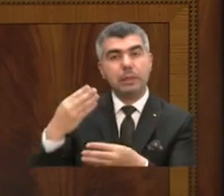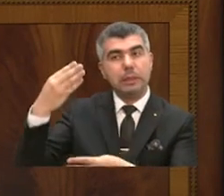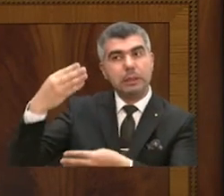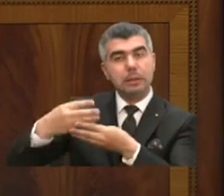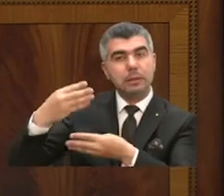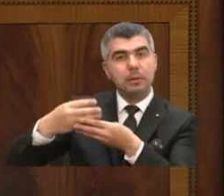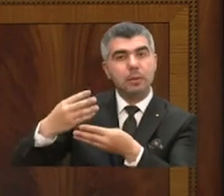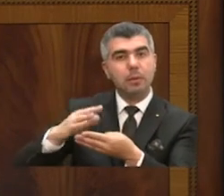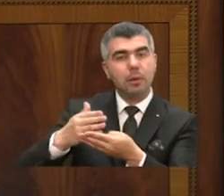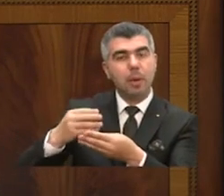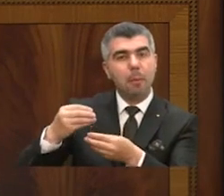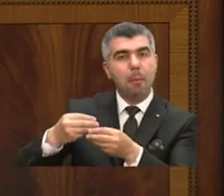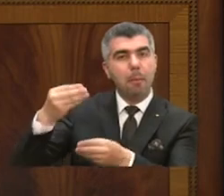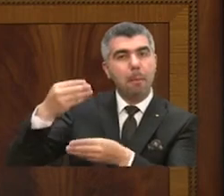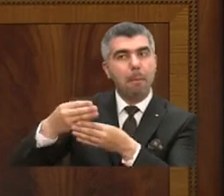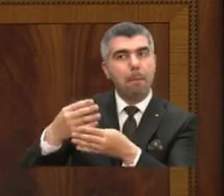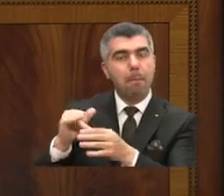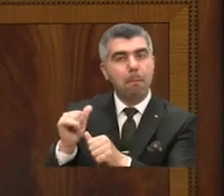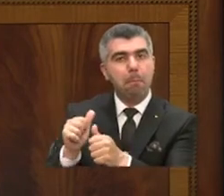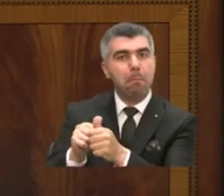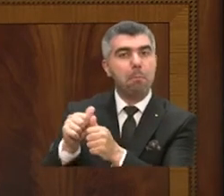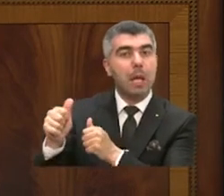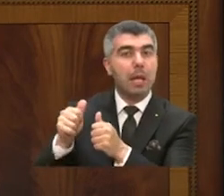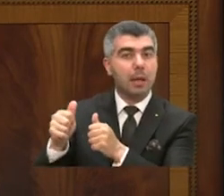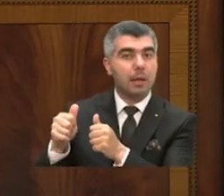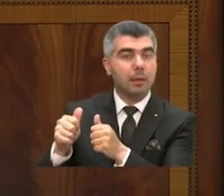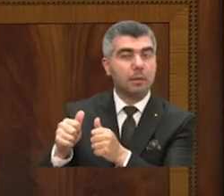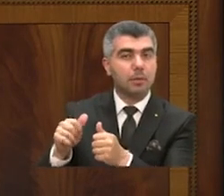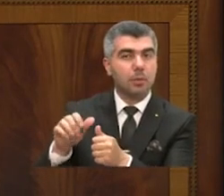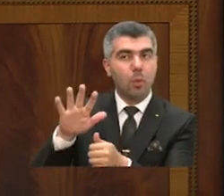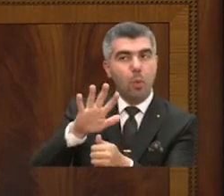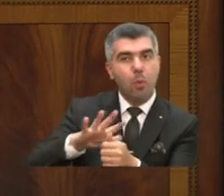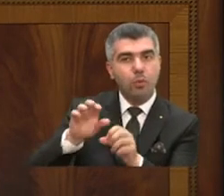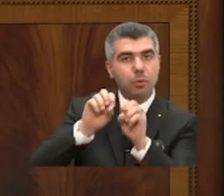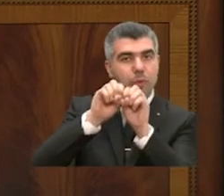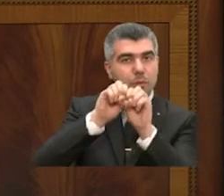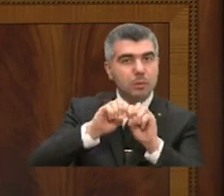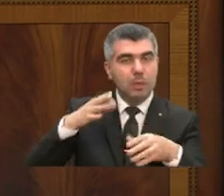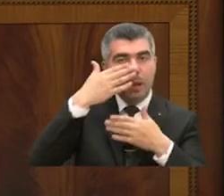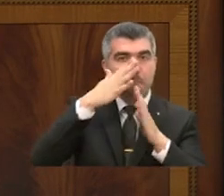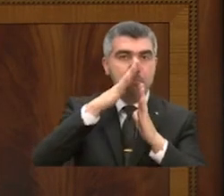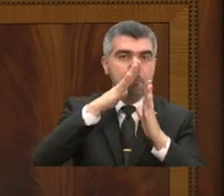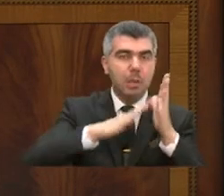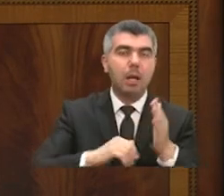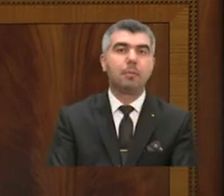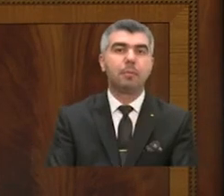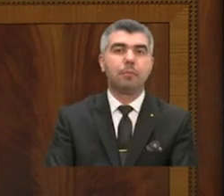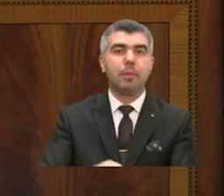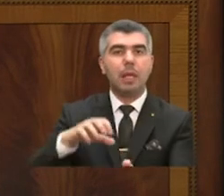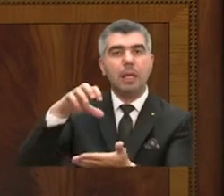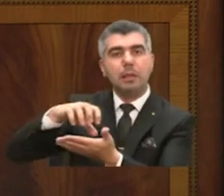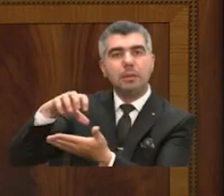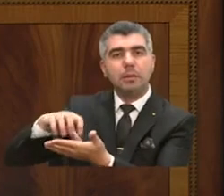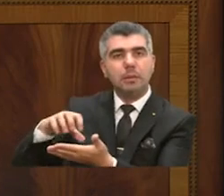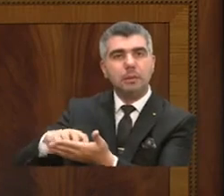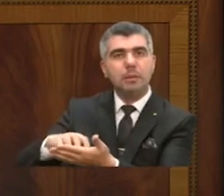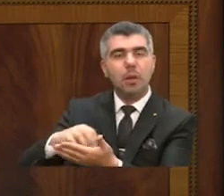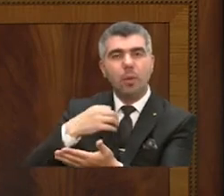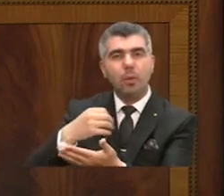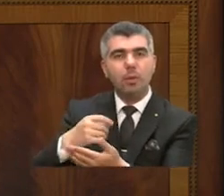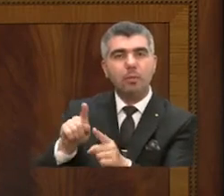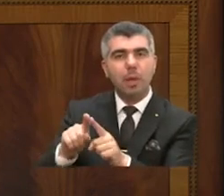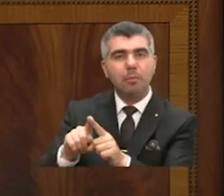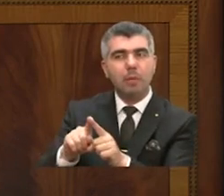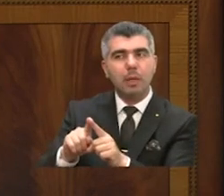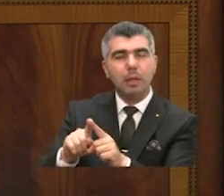الصحية بتراب المملكة، ويستهدف ذلك بدرجة أولى الأقاليم التي تعيش في وضعية